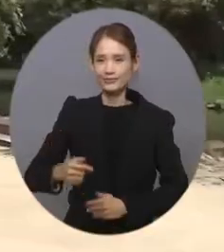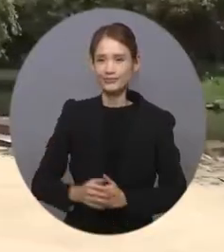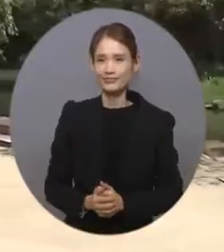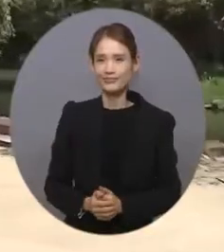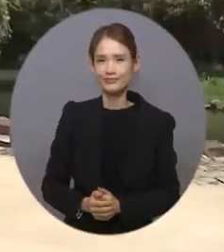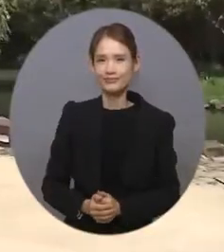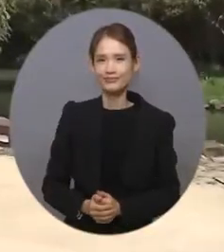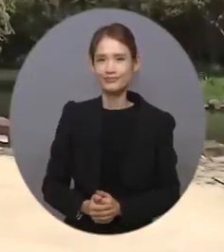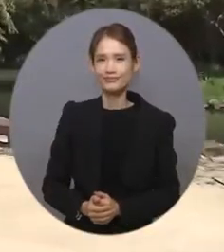전북 방송입니다